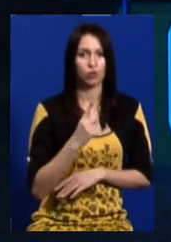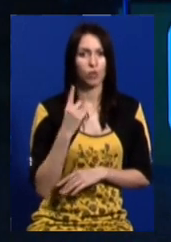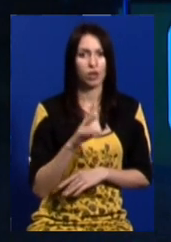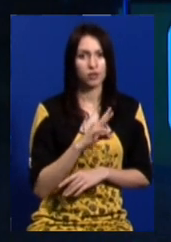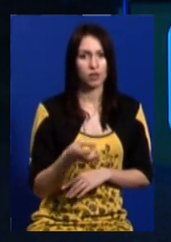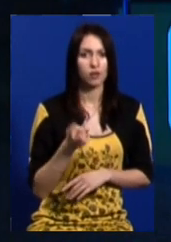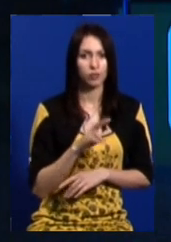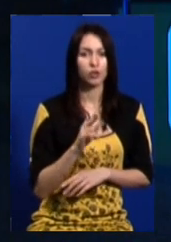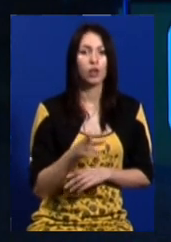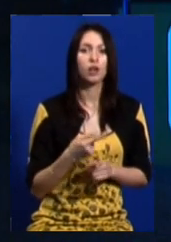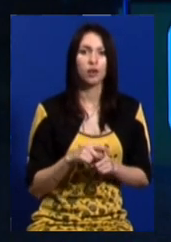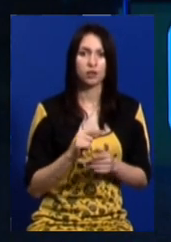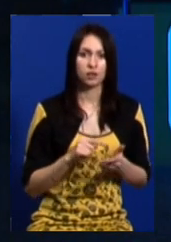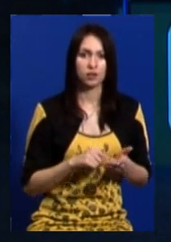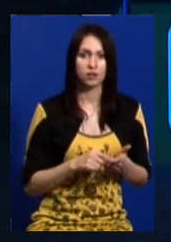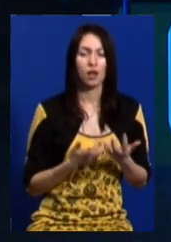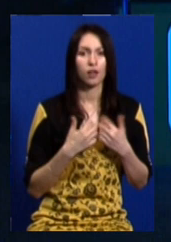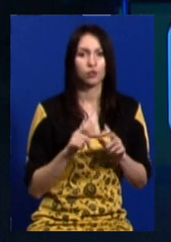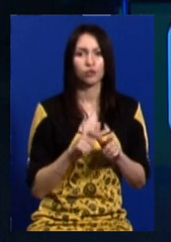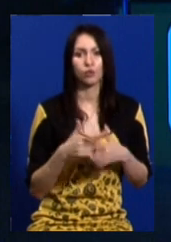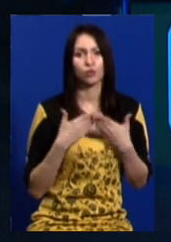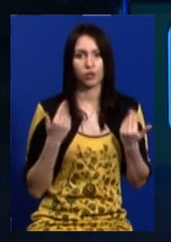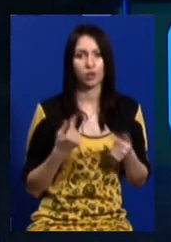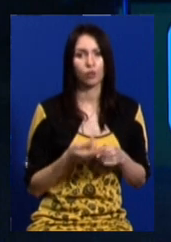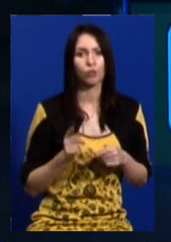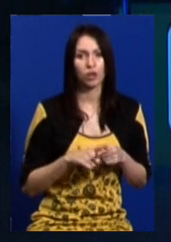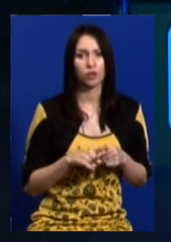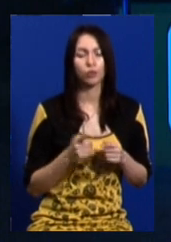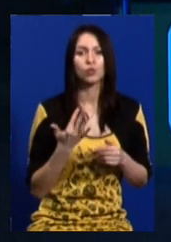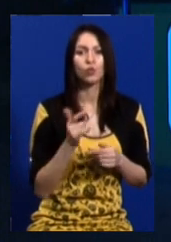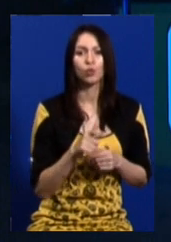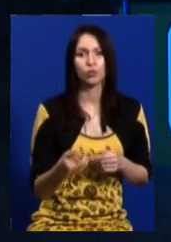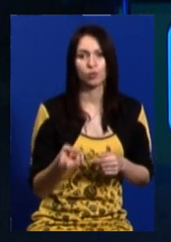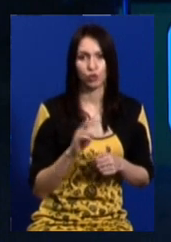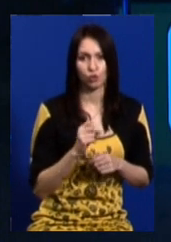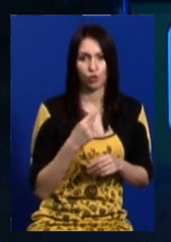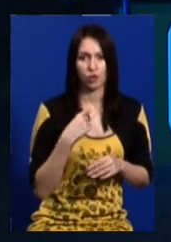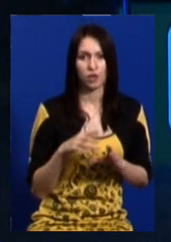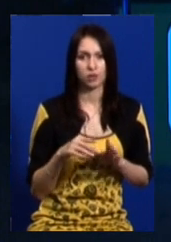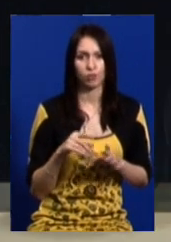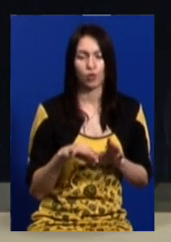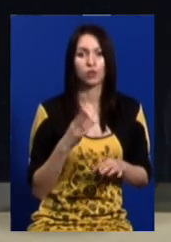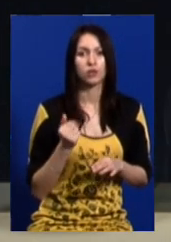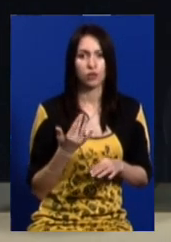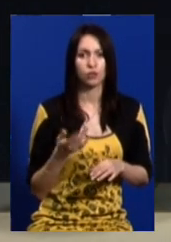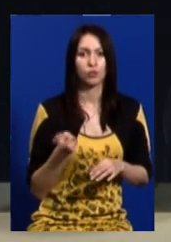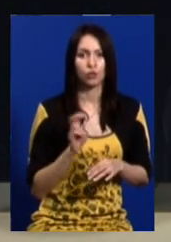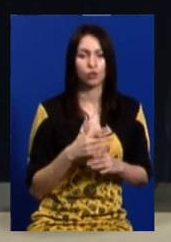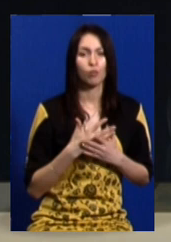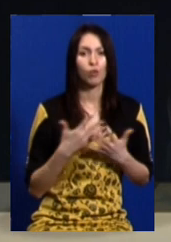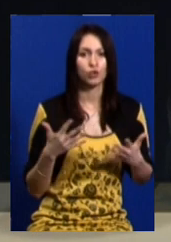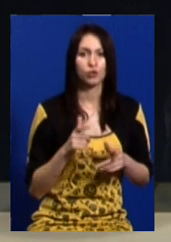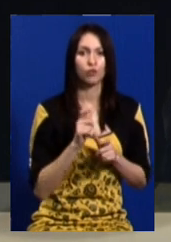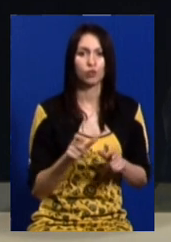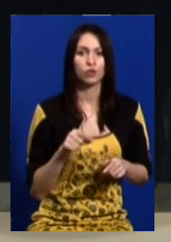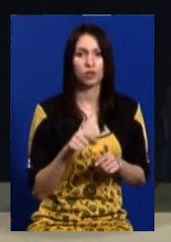прийшла. Як це ділиться? Ні, кількості людей немає, тому... Тобто скільки людей прийшло на збори? Стільки прийшло людей на збори, більшості людей, там